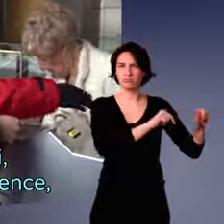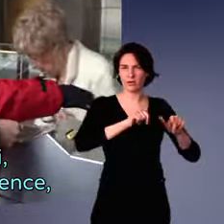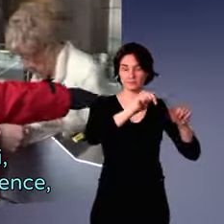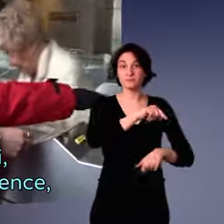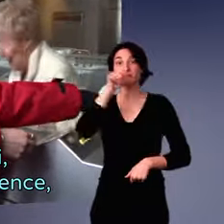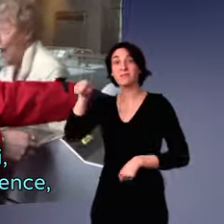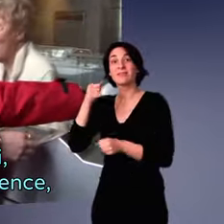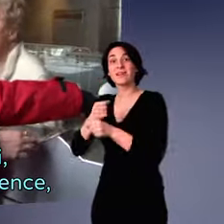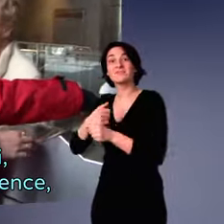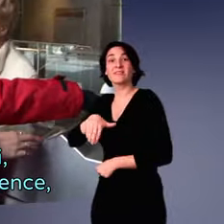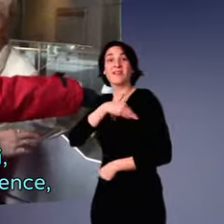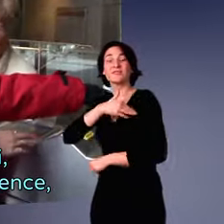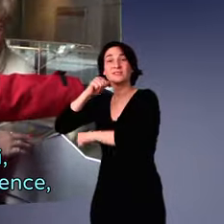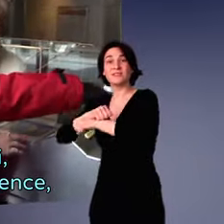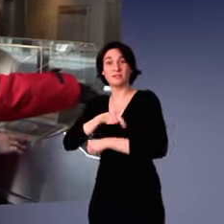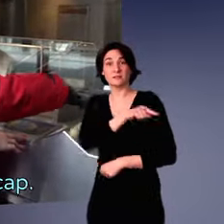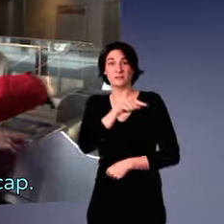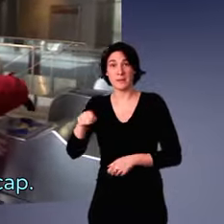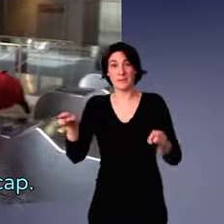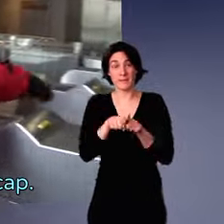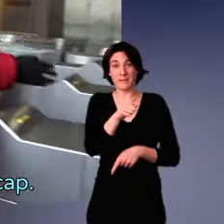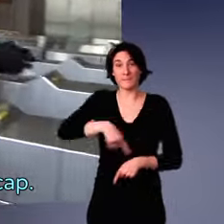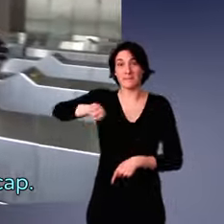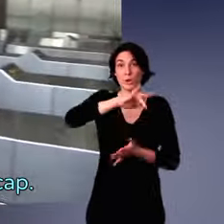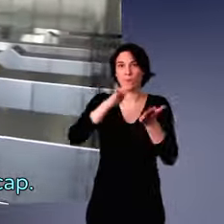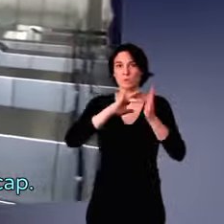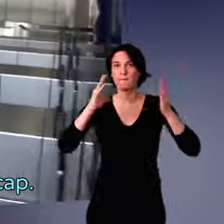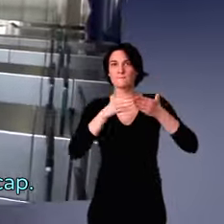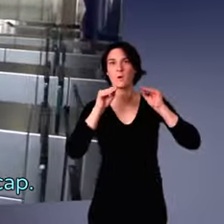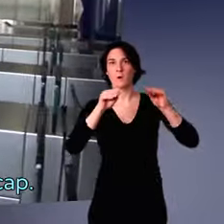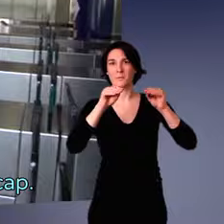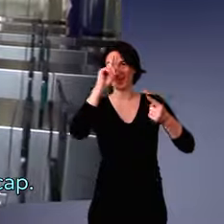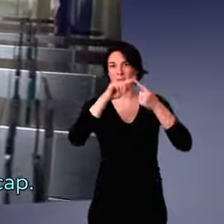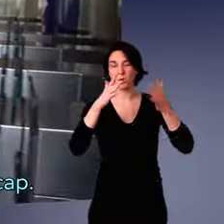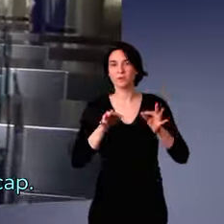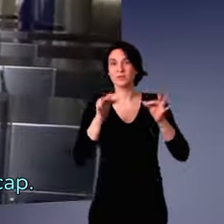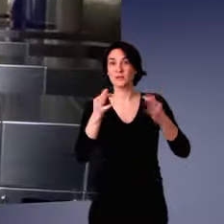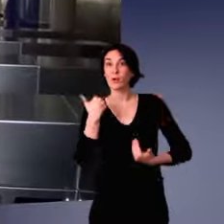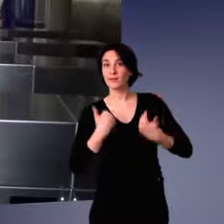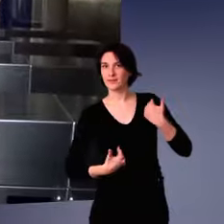agents mobiles qui comme les personnels d'agence sont sensibilisés à la thématique du